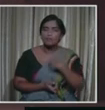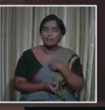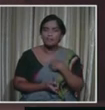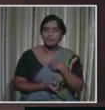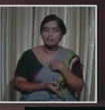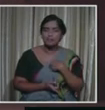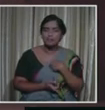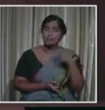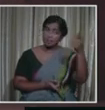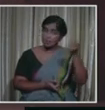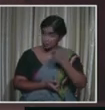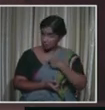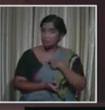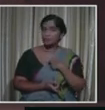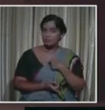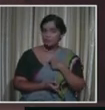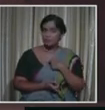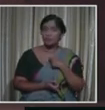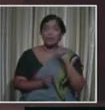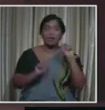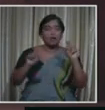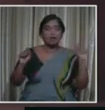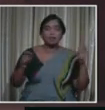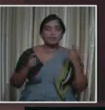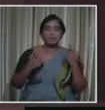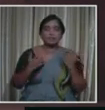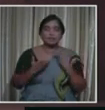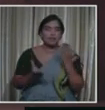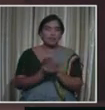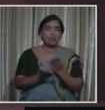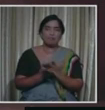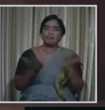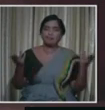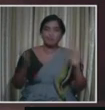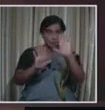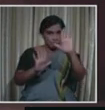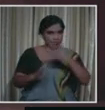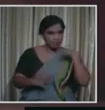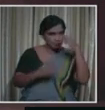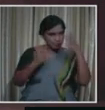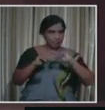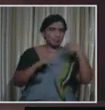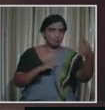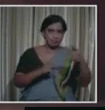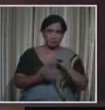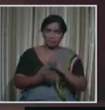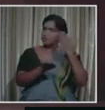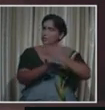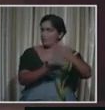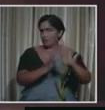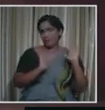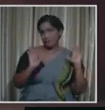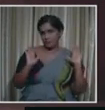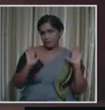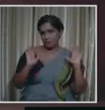ඔබතුමා ඒ වෙලාවේදී මට කිව්ව දේ තමයි එහෙම නම් කිසුවක් තමුනාස සතුව නැති බව. මම කතා කරාට පස්සේ බාධා කරන්න එපා.